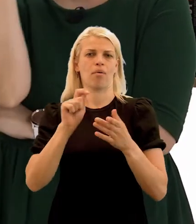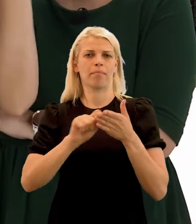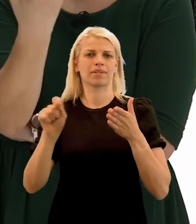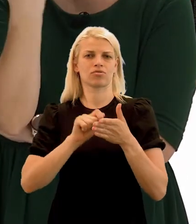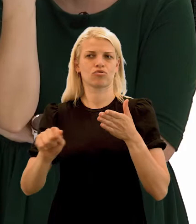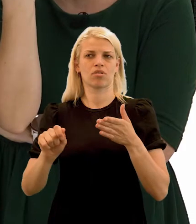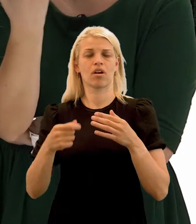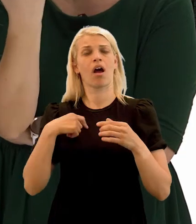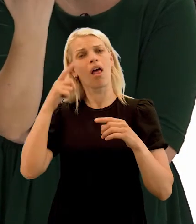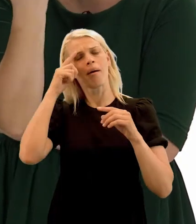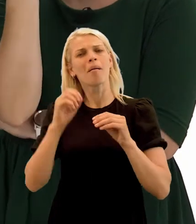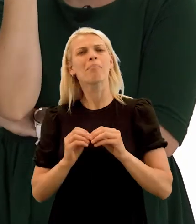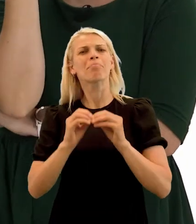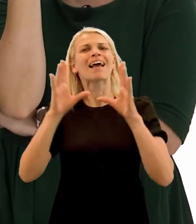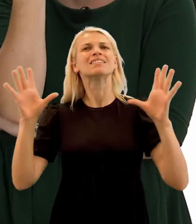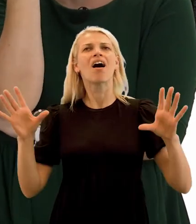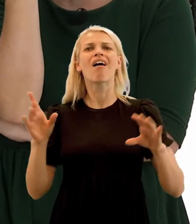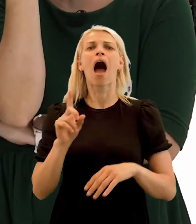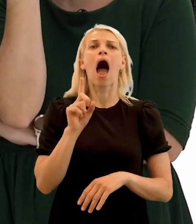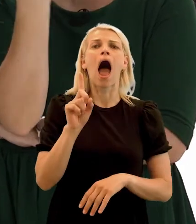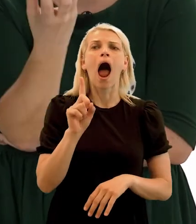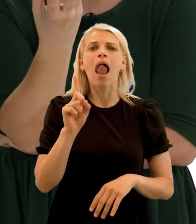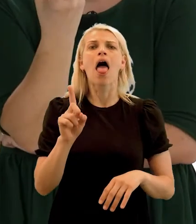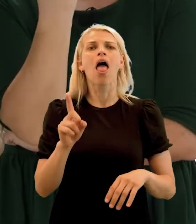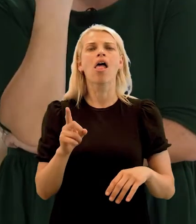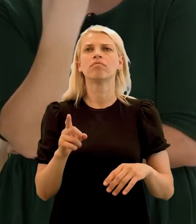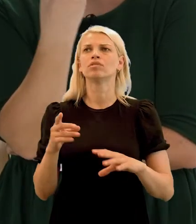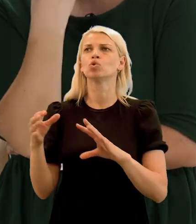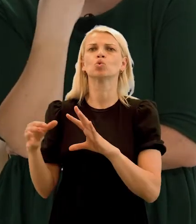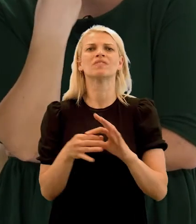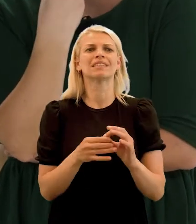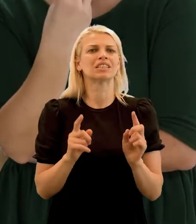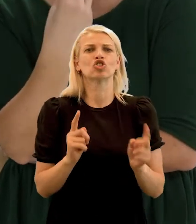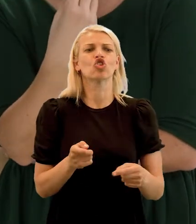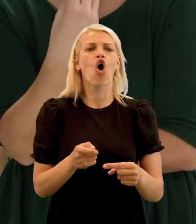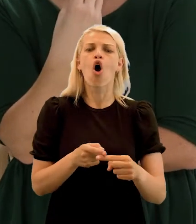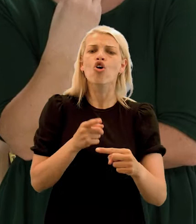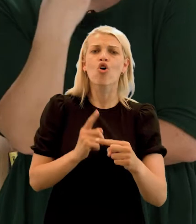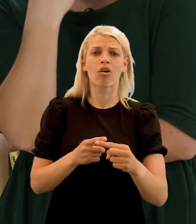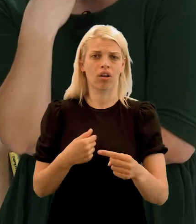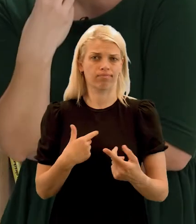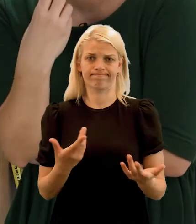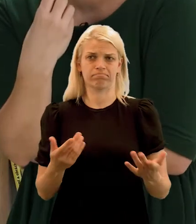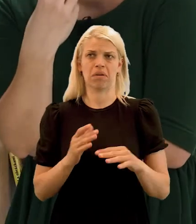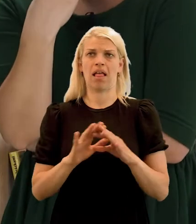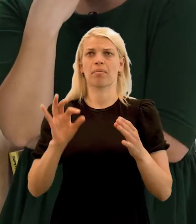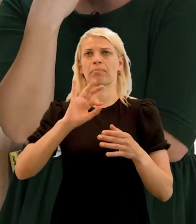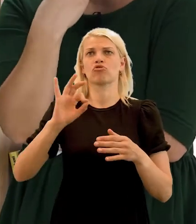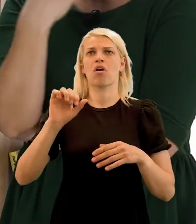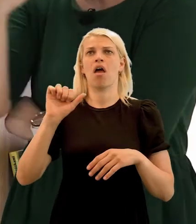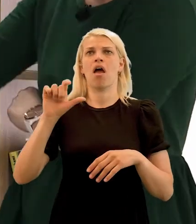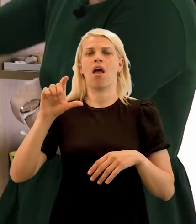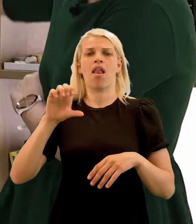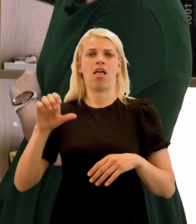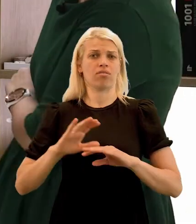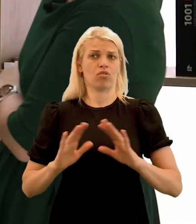Ale neviem si ju predstaviť, neviem si túto spojku spojiť s ničím konkrétnym. Práve preto sú